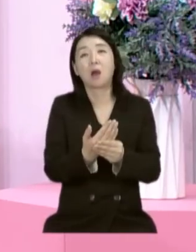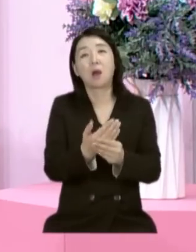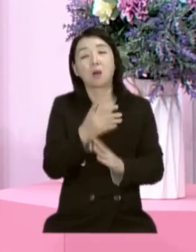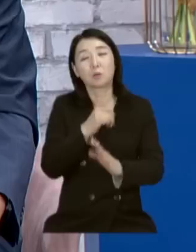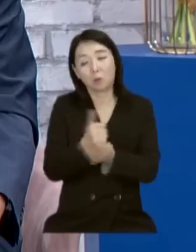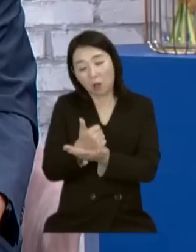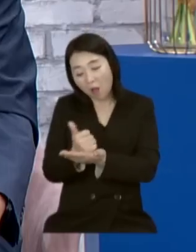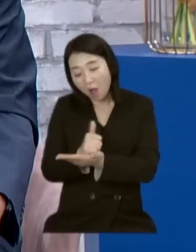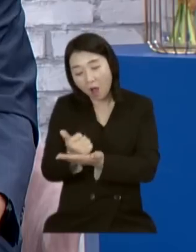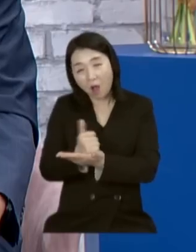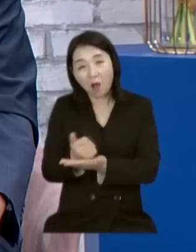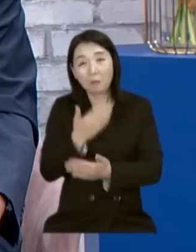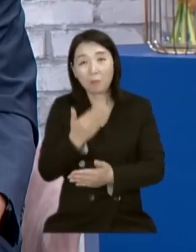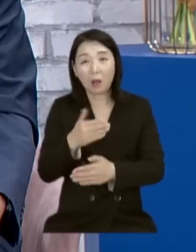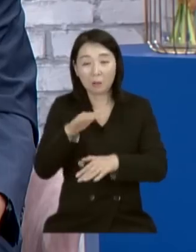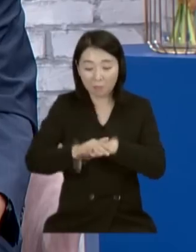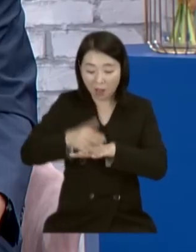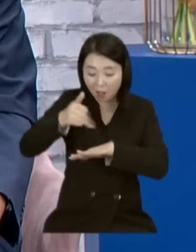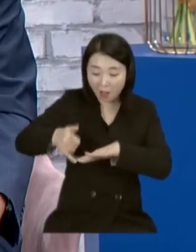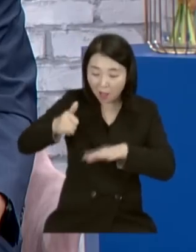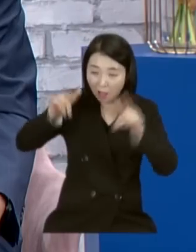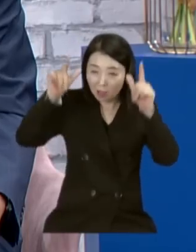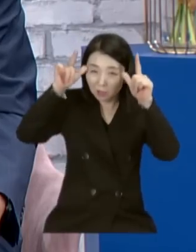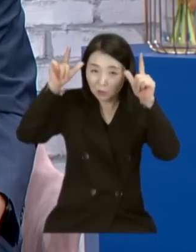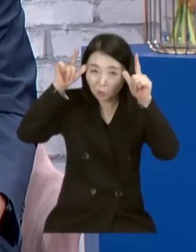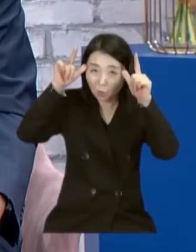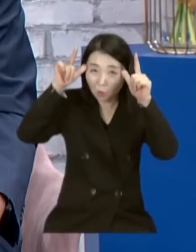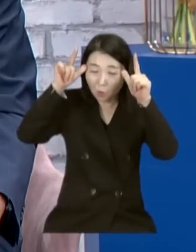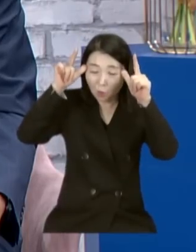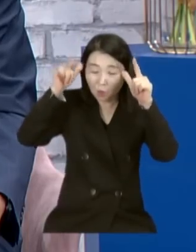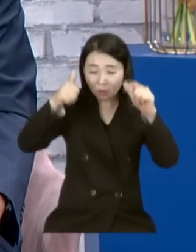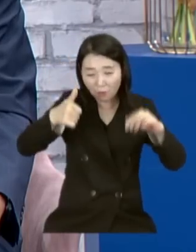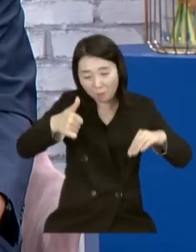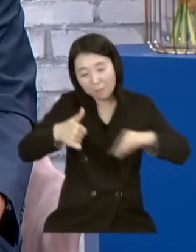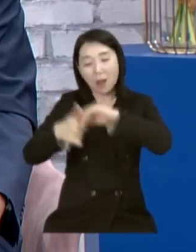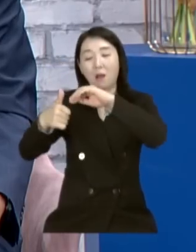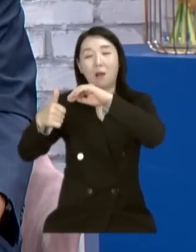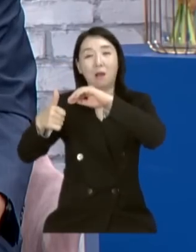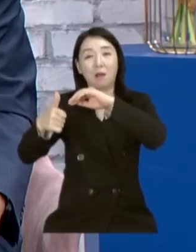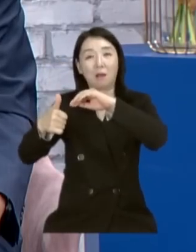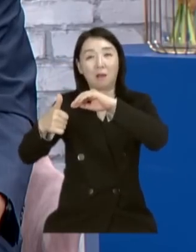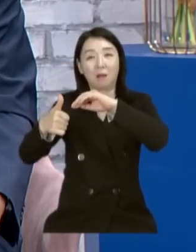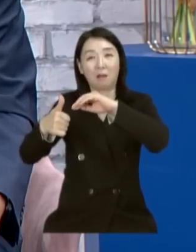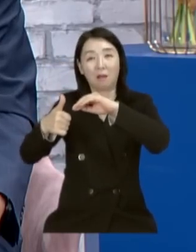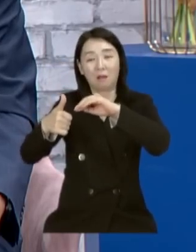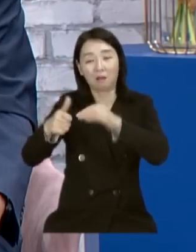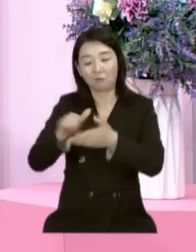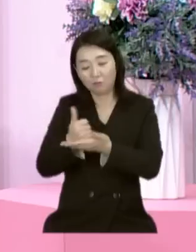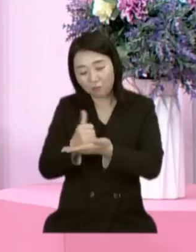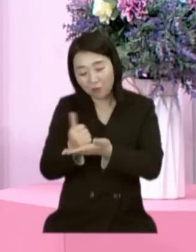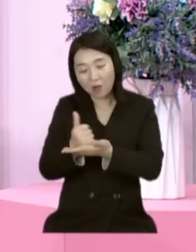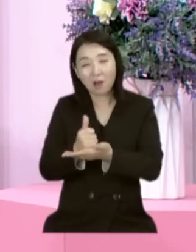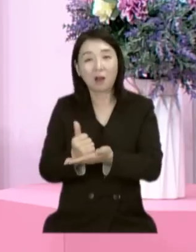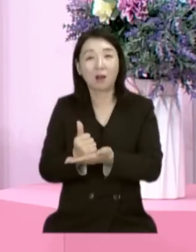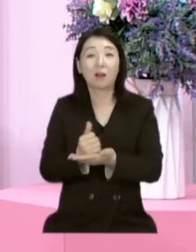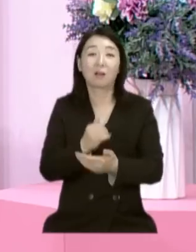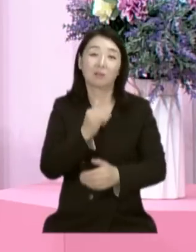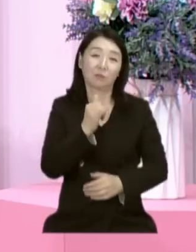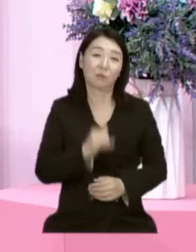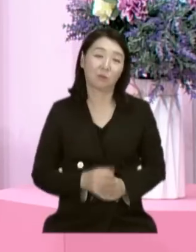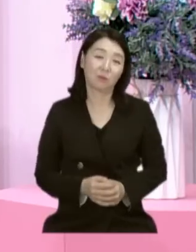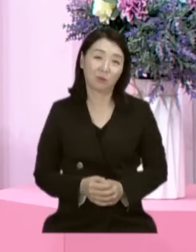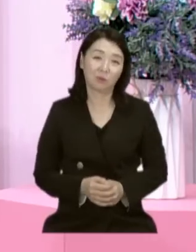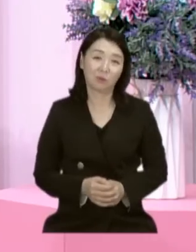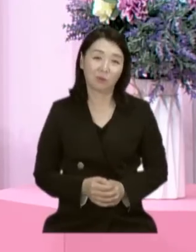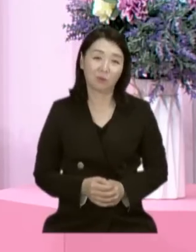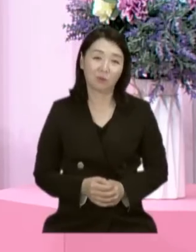네. 또 밭갈이 하는 소에게도 또 이렇게 뜸질을 당해가지고 그 죽을 고비를 넘기고 이런